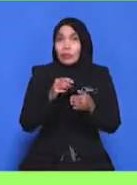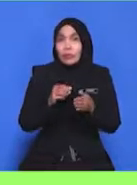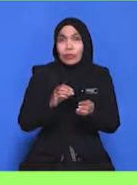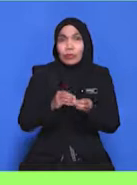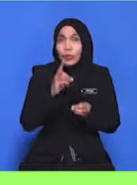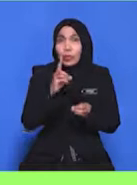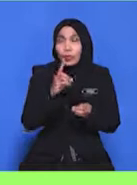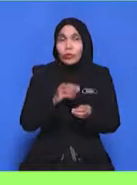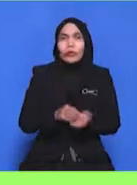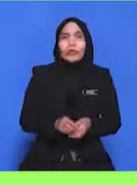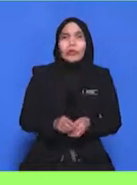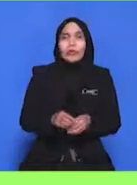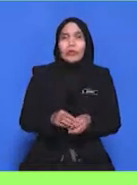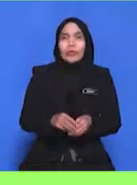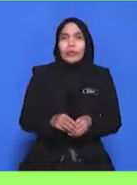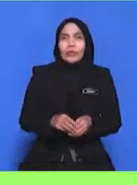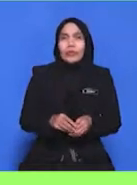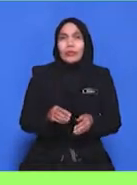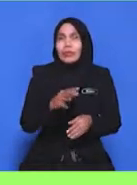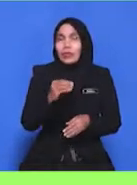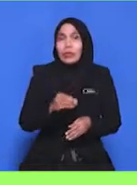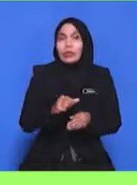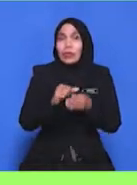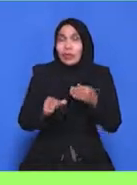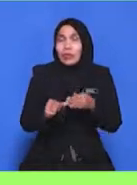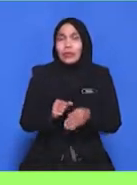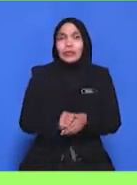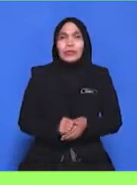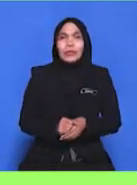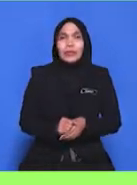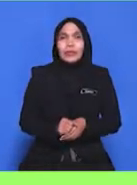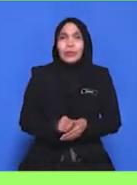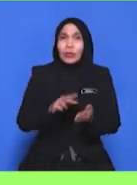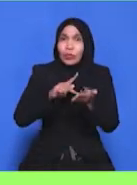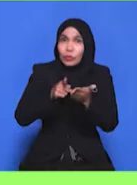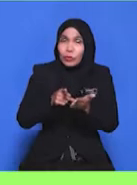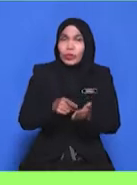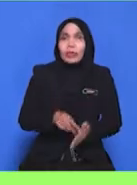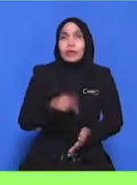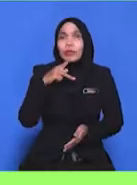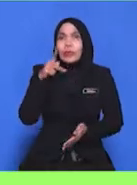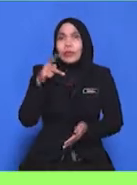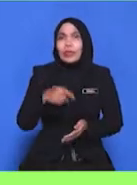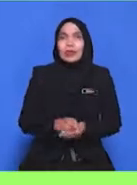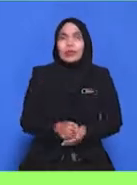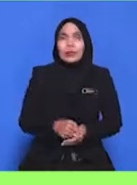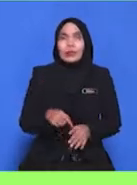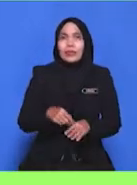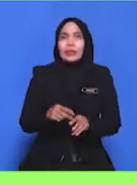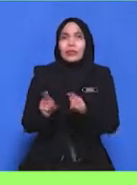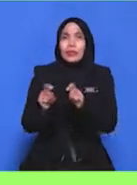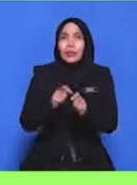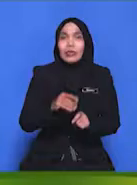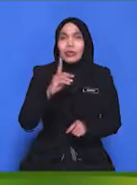ialah Marwan bin Muhammad. Pusat pemerintahan Kerajaan Umayyah adalah terletak di kota Damsyik,